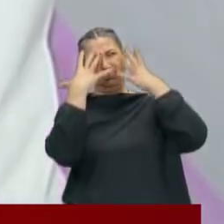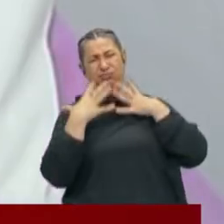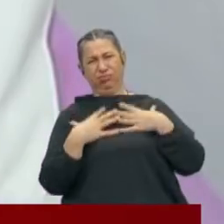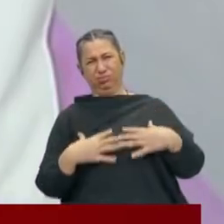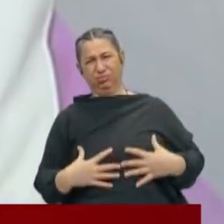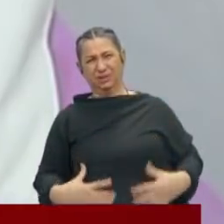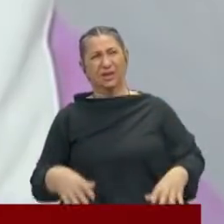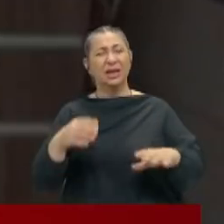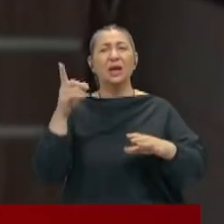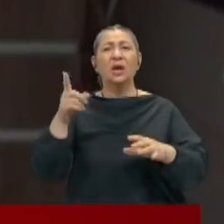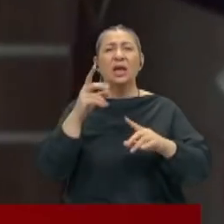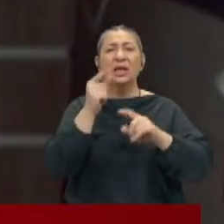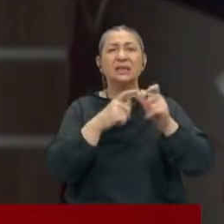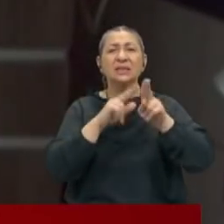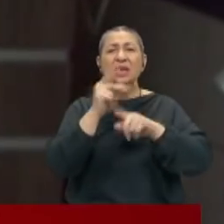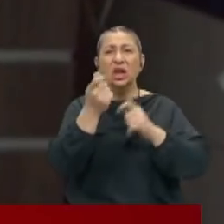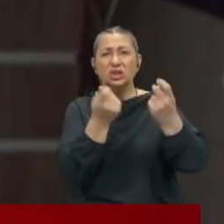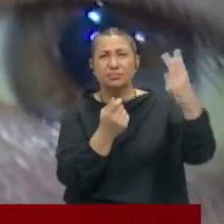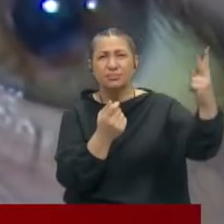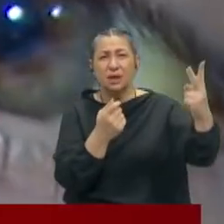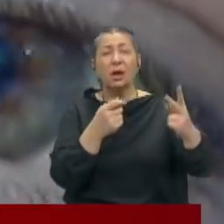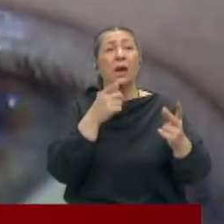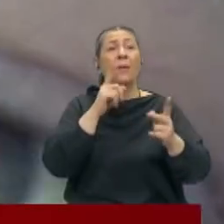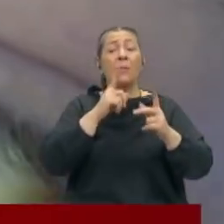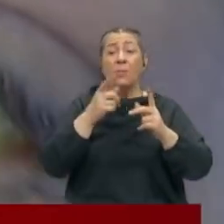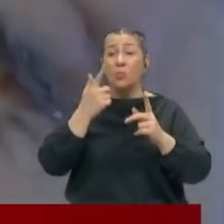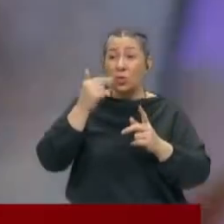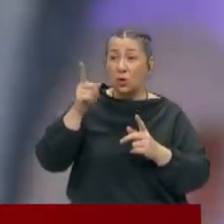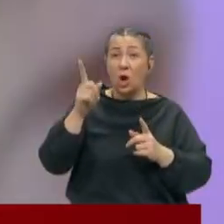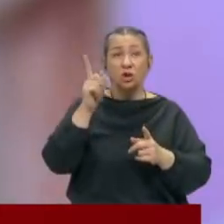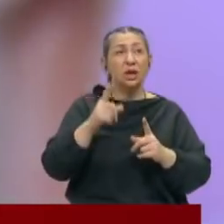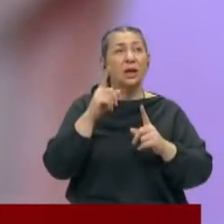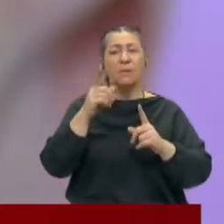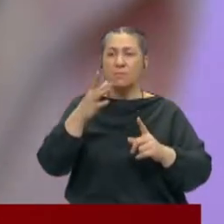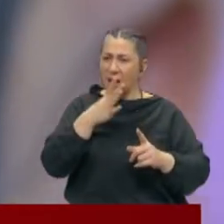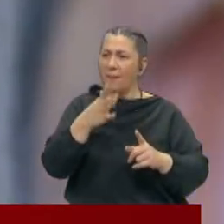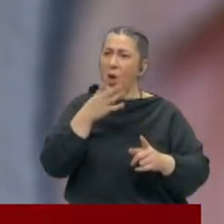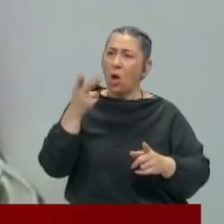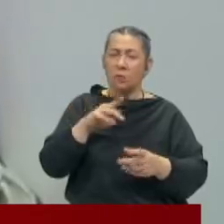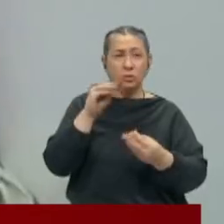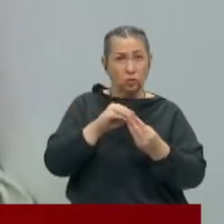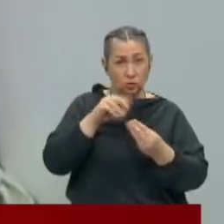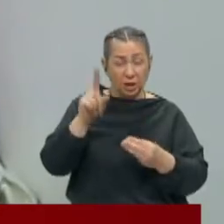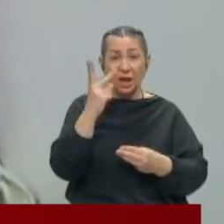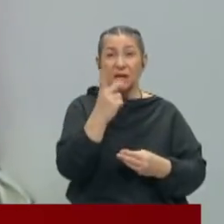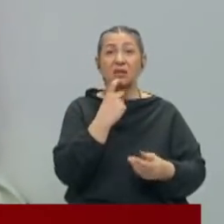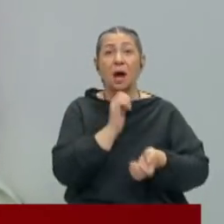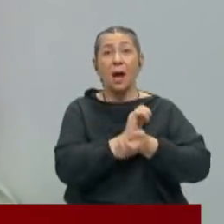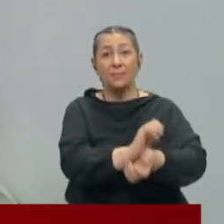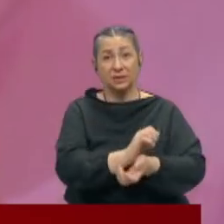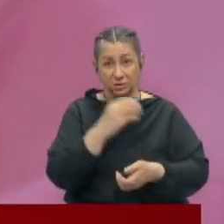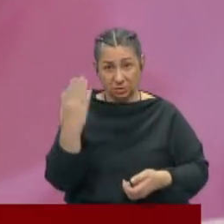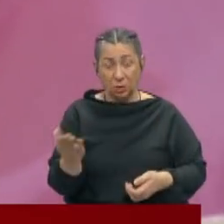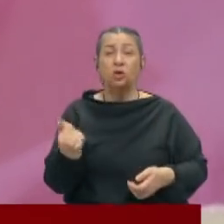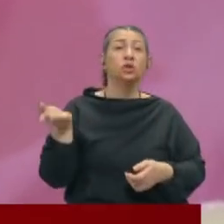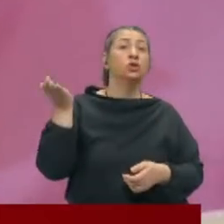fışkırdı. İçkinin işiymiş. Mahkeme, taşeron firma müdürüne önce taksirle ölüme sebep olmak suçundan 2 yıl hapis cezası